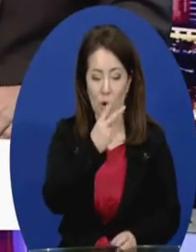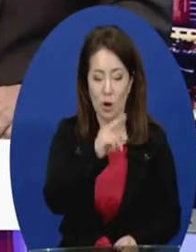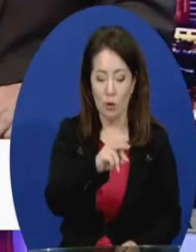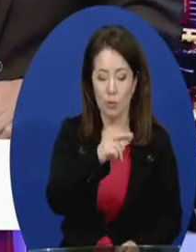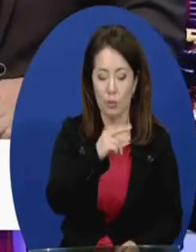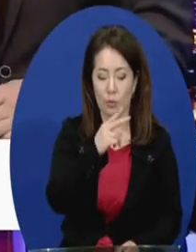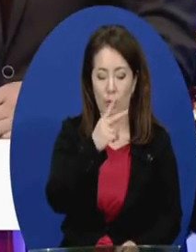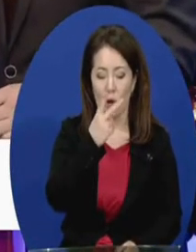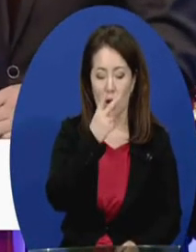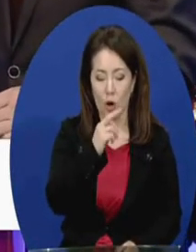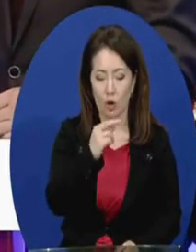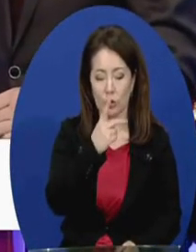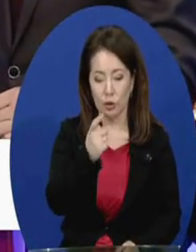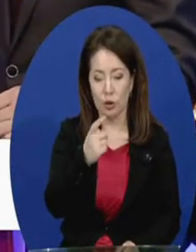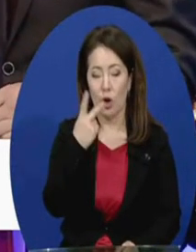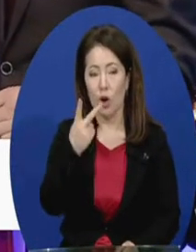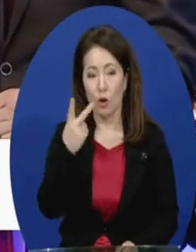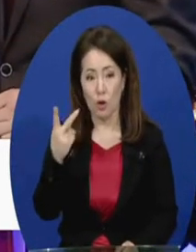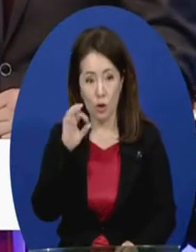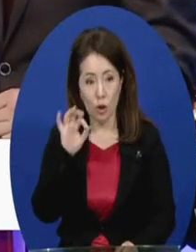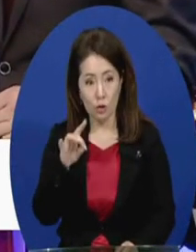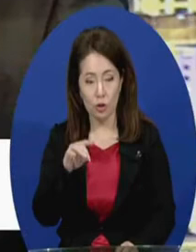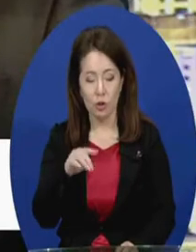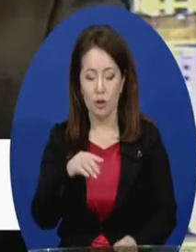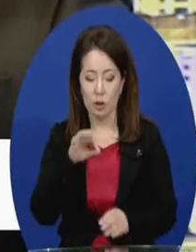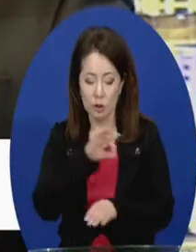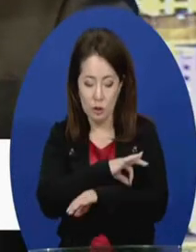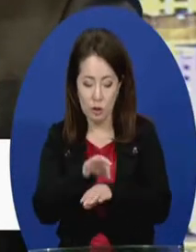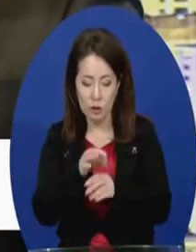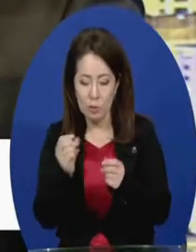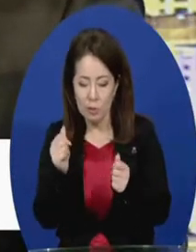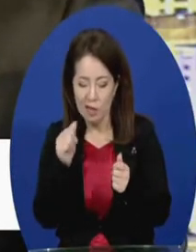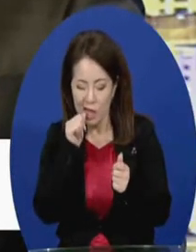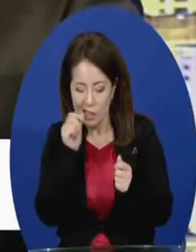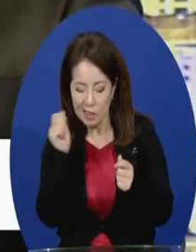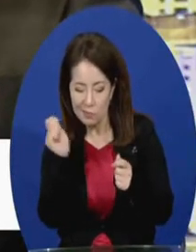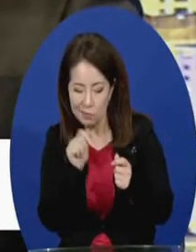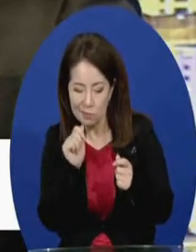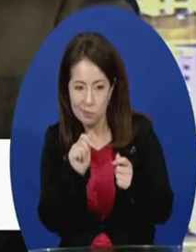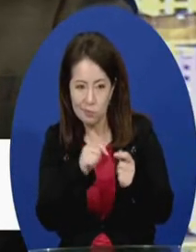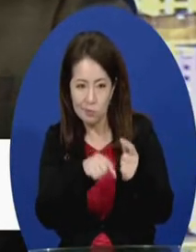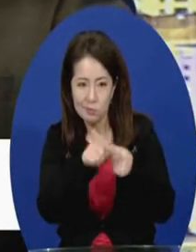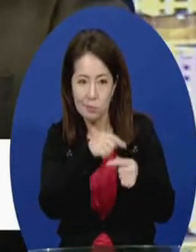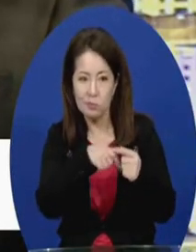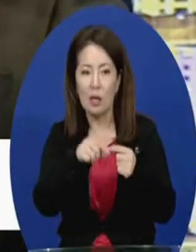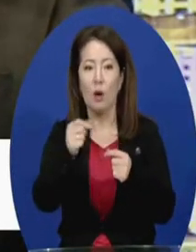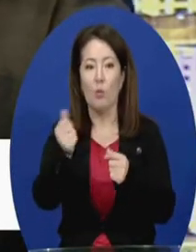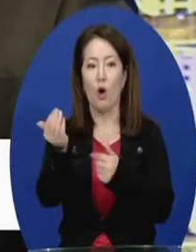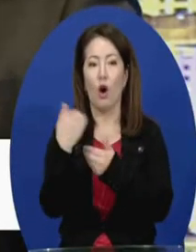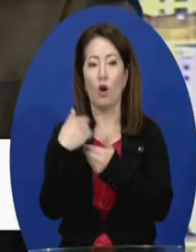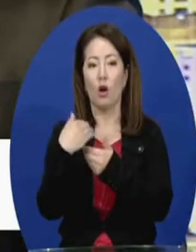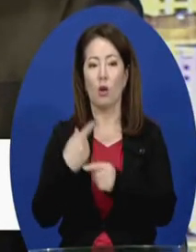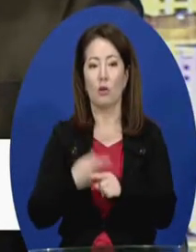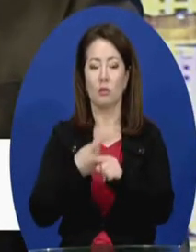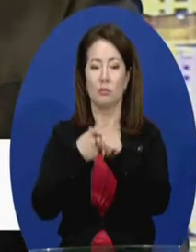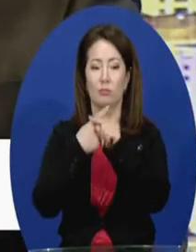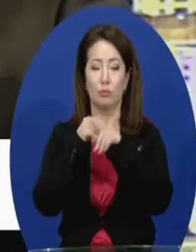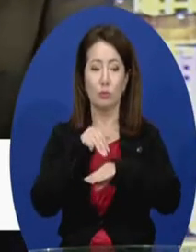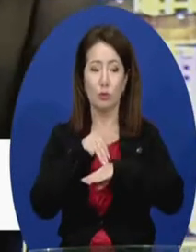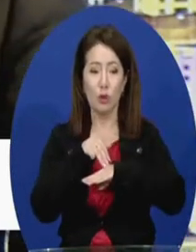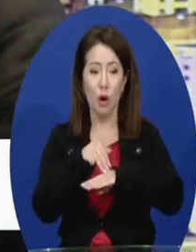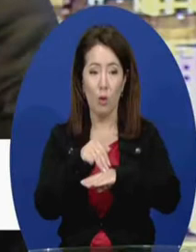онд бол бид өстой бүсээ чангалж байгаа энэ төслүүдээ санхүүжүүлээд орлогын хэмжээ жилээс жилд өснө нэмэгдэж доктортой байх нөхцөлийг хангаж